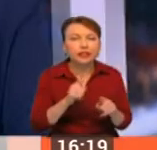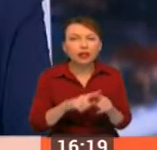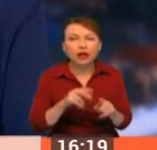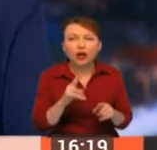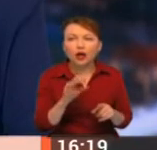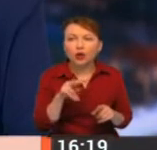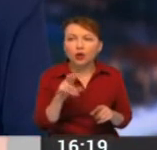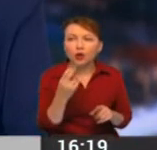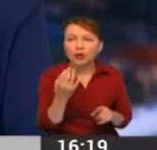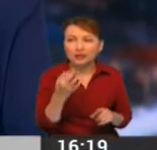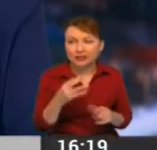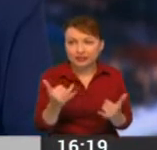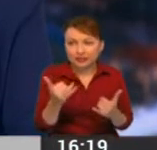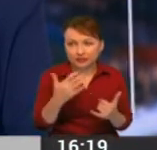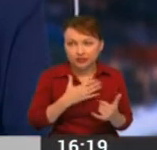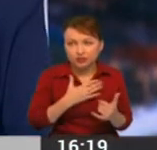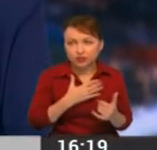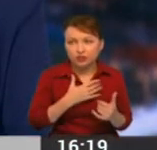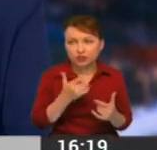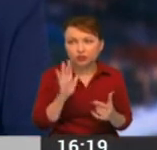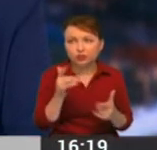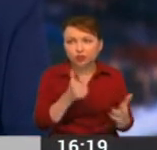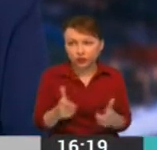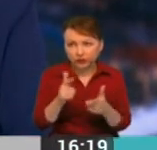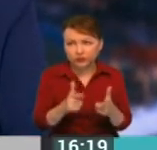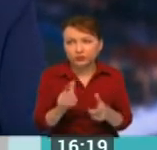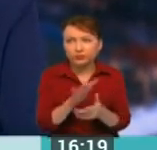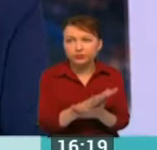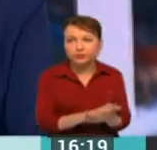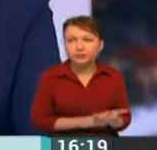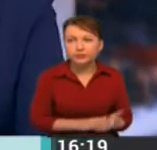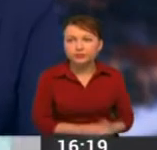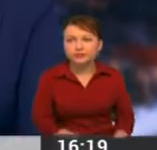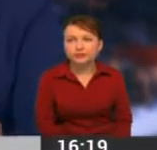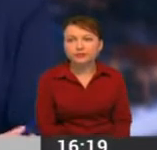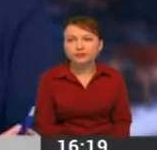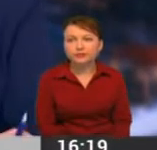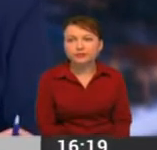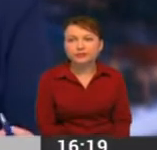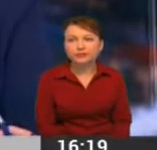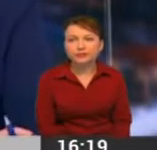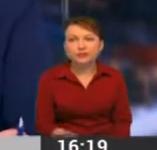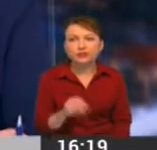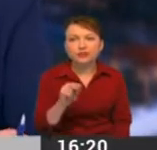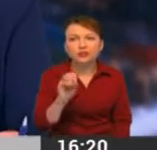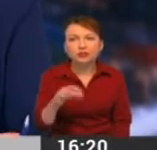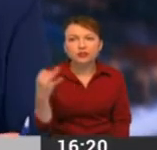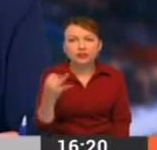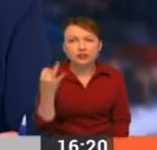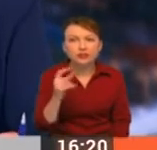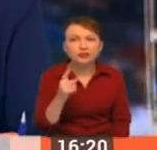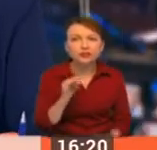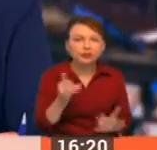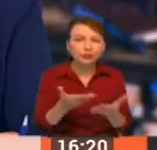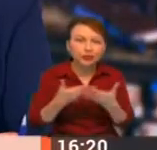мабуть, наші режисери зараз будуть готувати ці матеріали, ми обов'язково побачимо, пані Олена, продовжуйте. Хорошо. Да, чем важно. Она интересна и почему она для